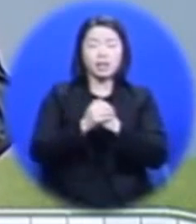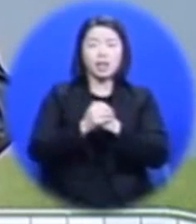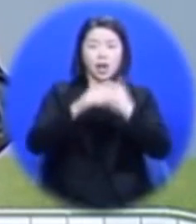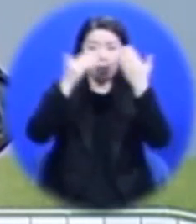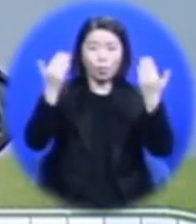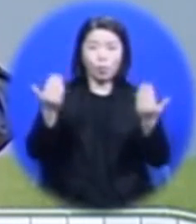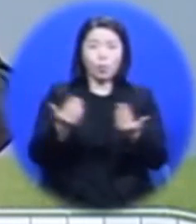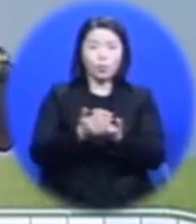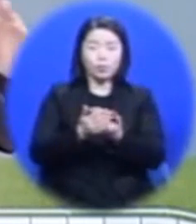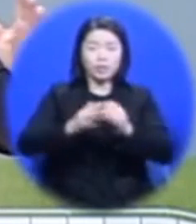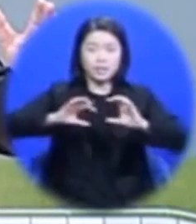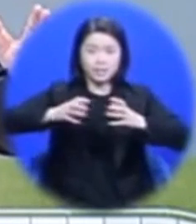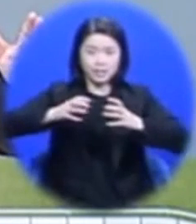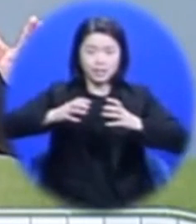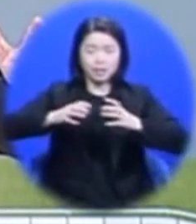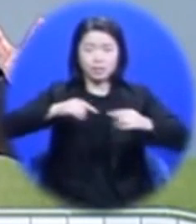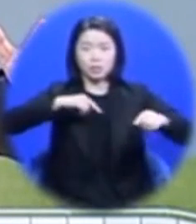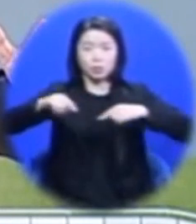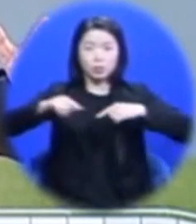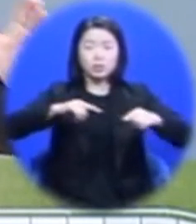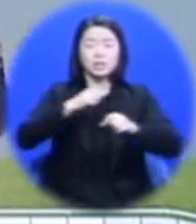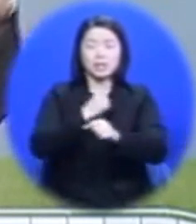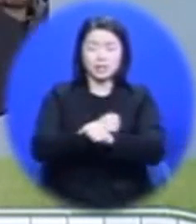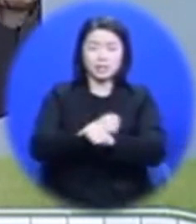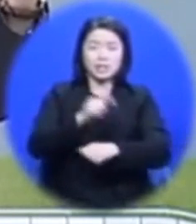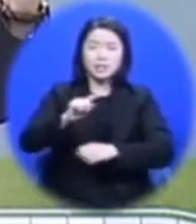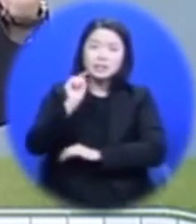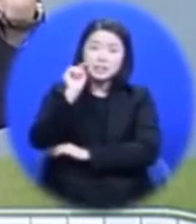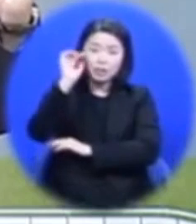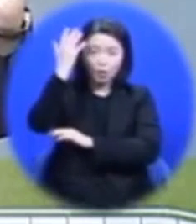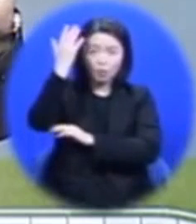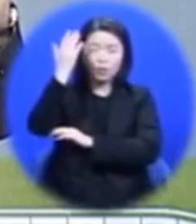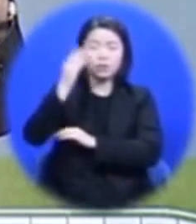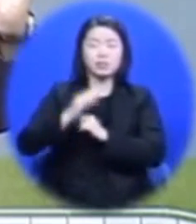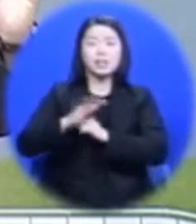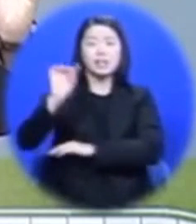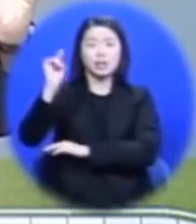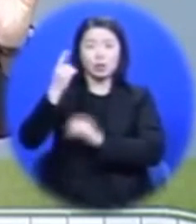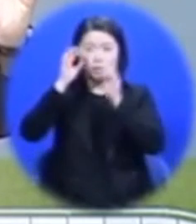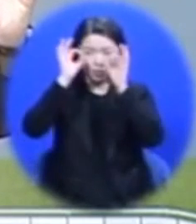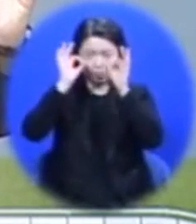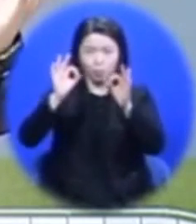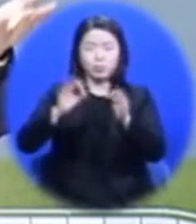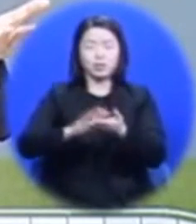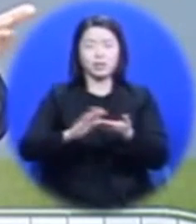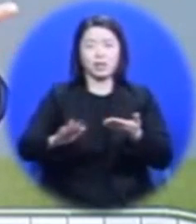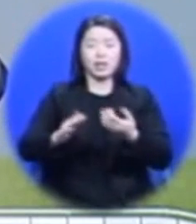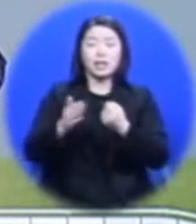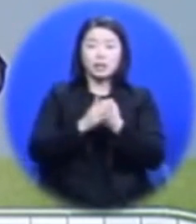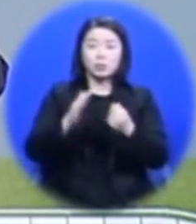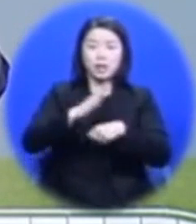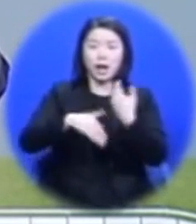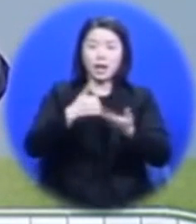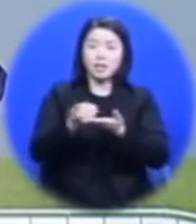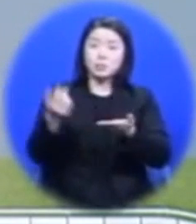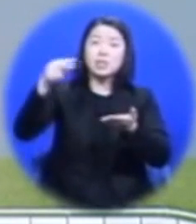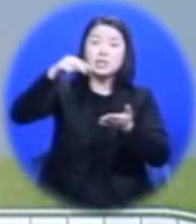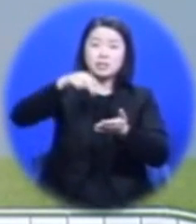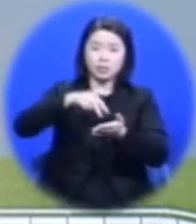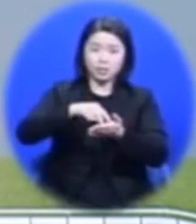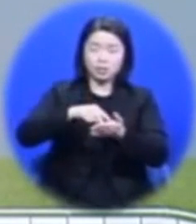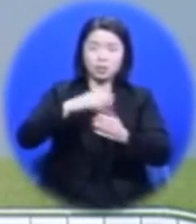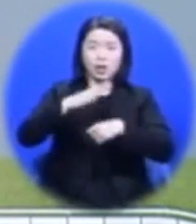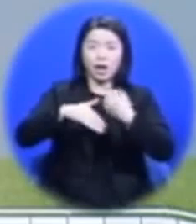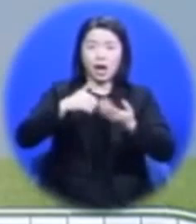온 세상을 통치하시는 그 영광을 다윗이 봅니다. 그래서 하나님이 일어나셔서